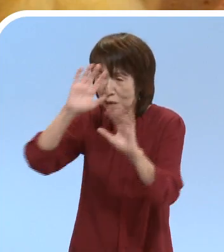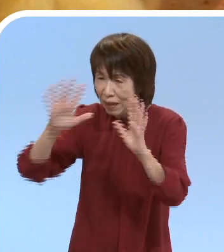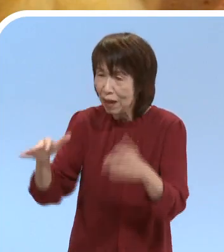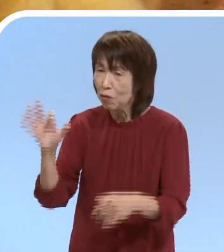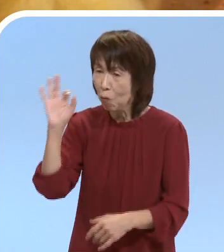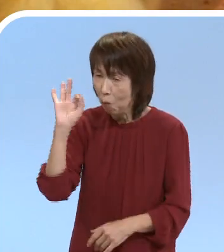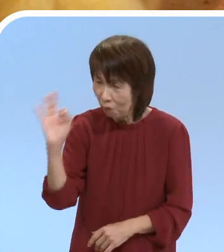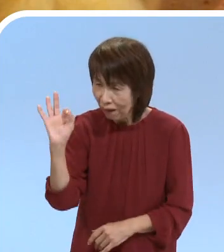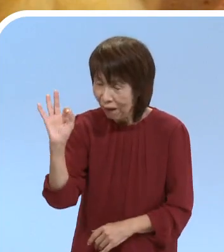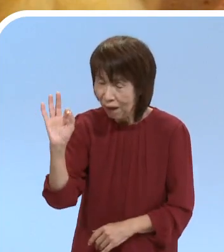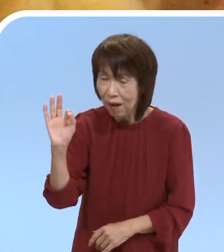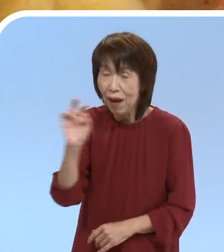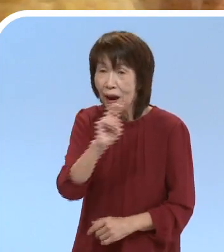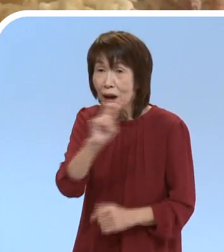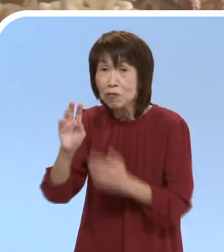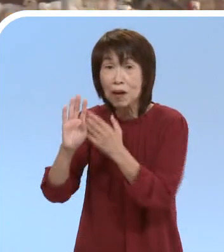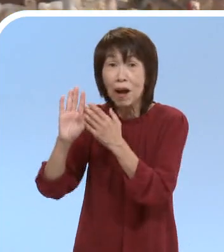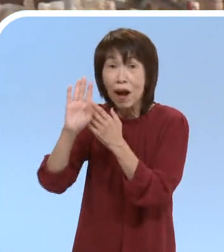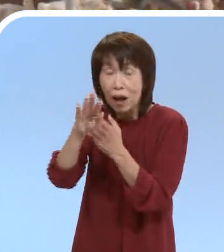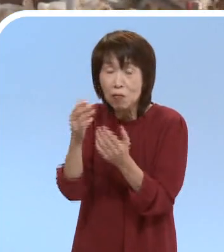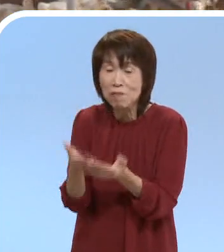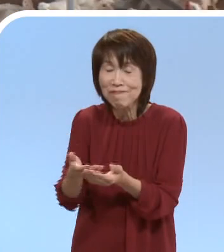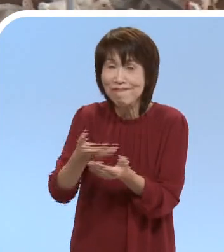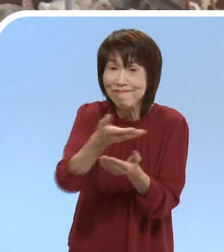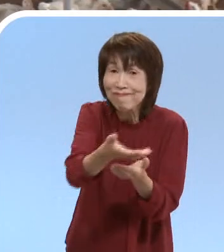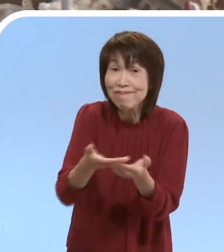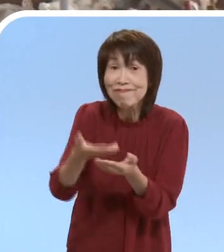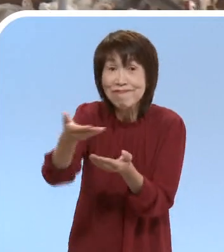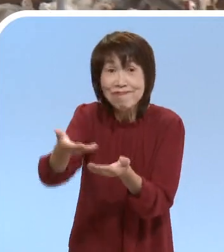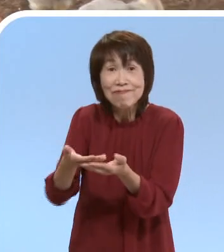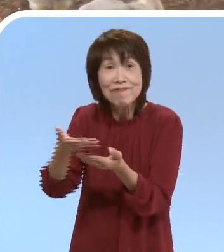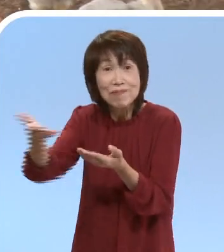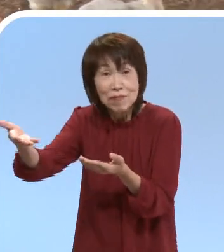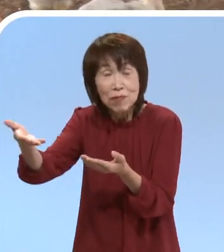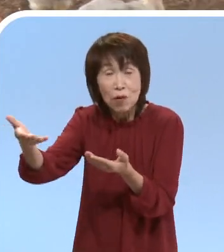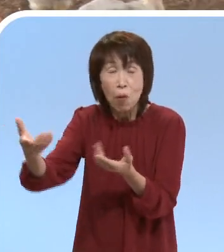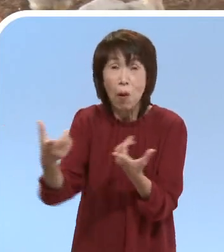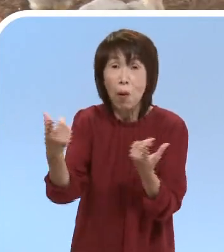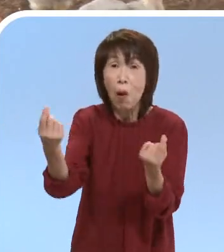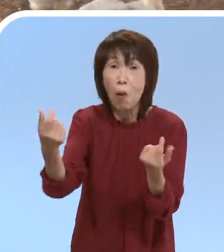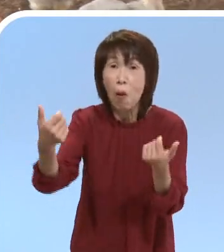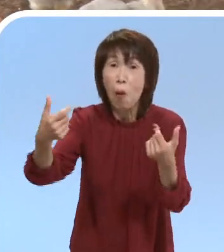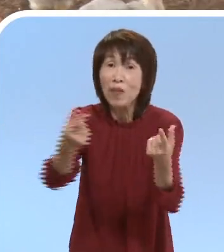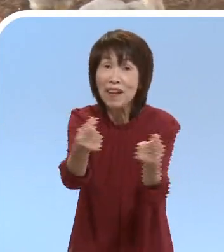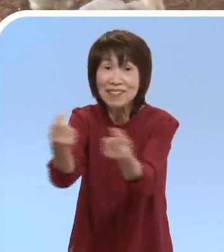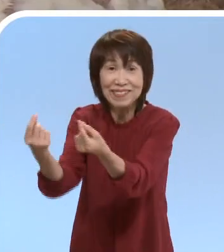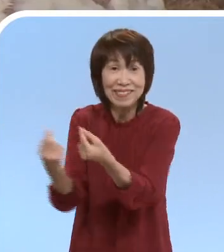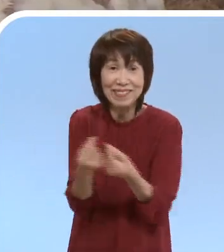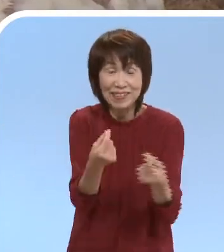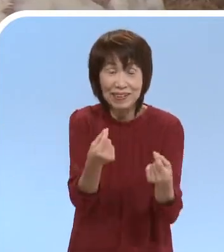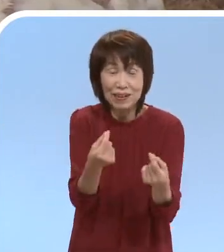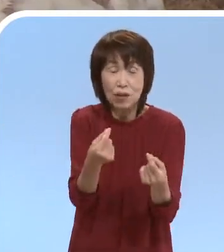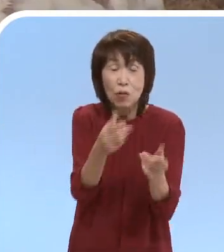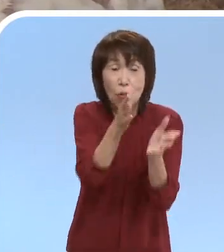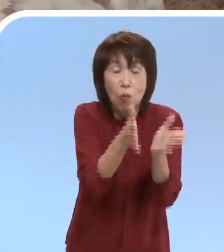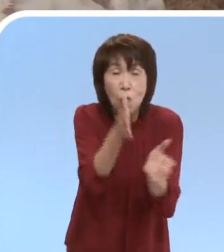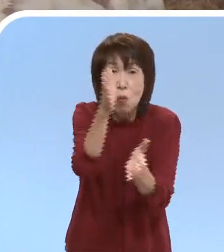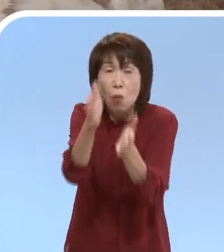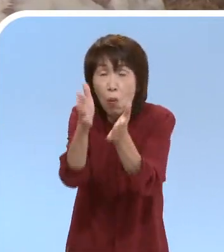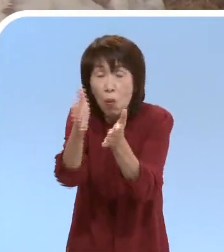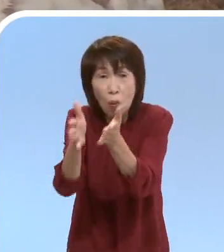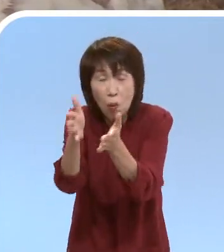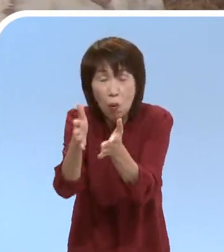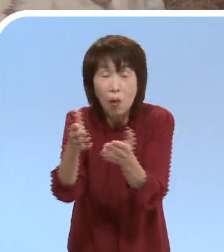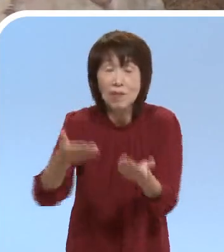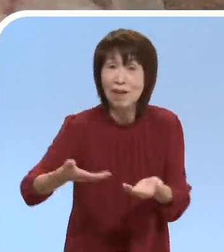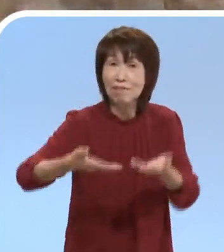か、まあ、ワクチン等もありましてね、 はいはいはい、 20日間経った鶏をここへ移動して持ってきます。 う どうしてかと言ったら、出荷した時に生